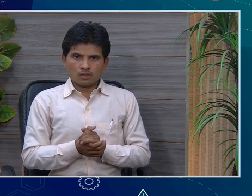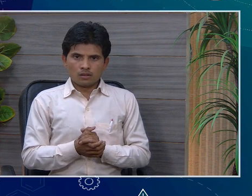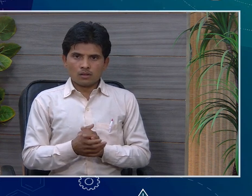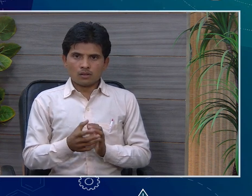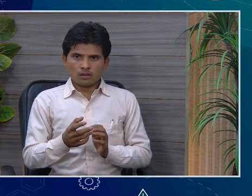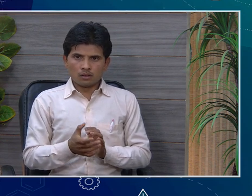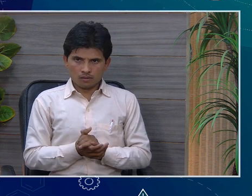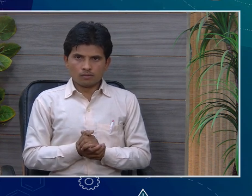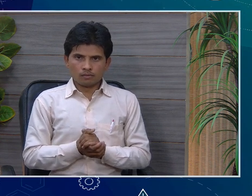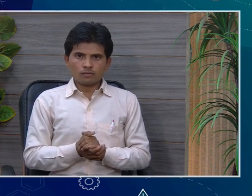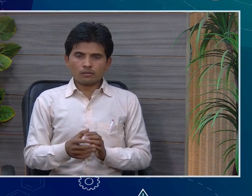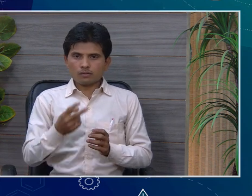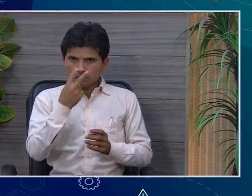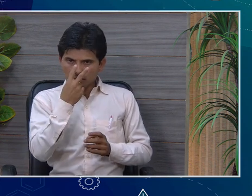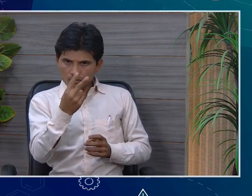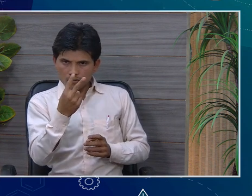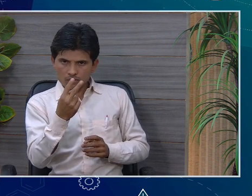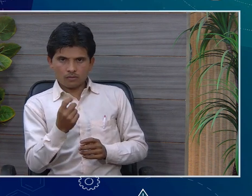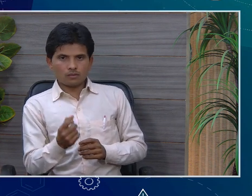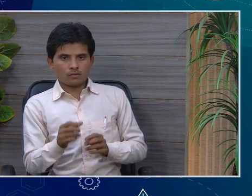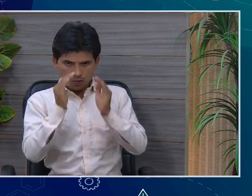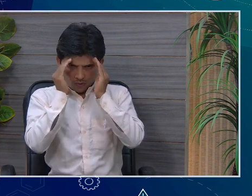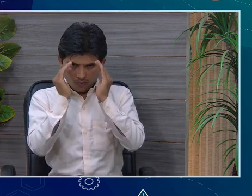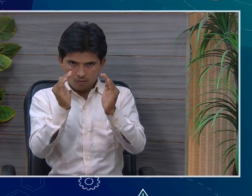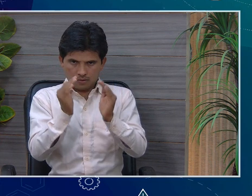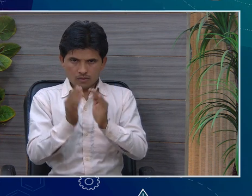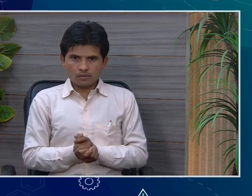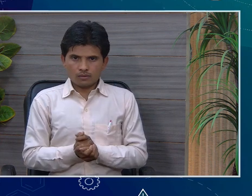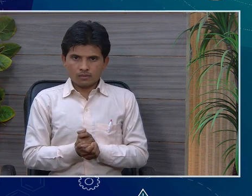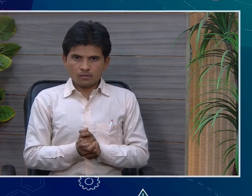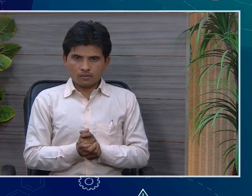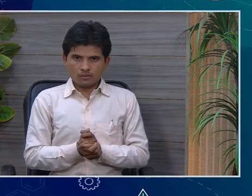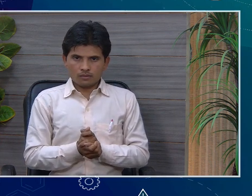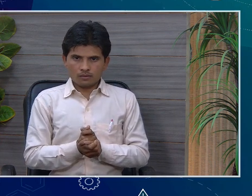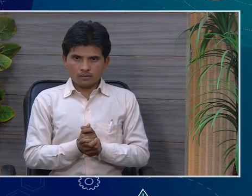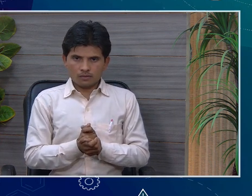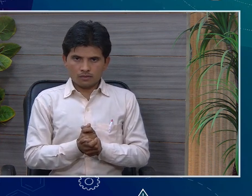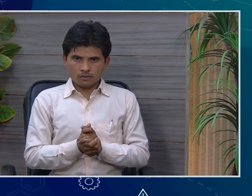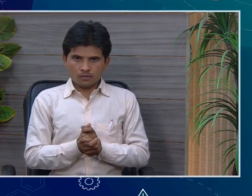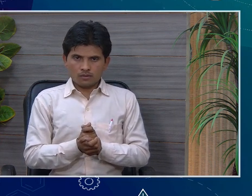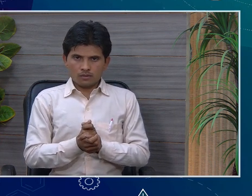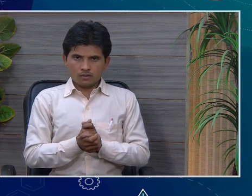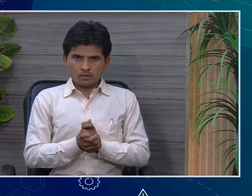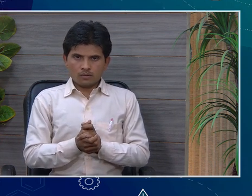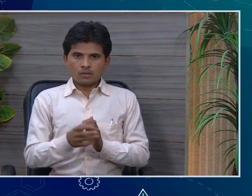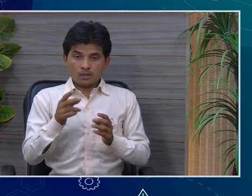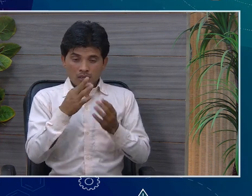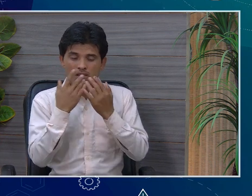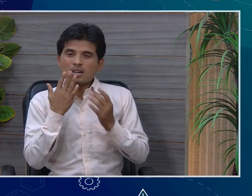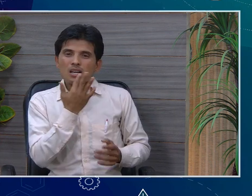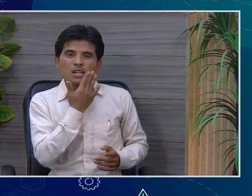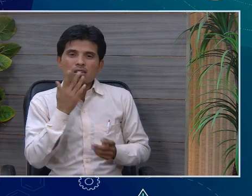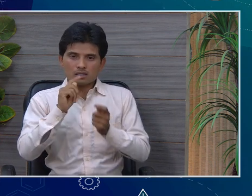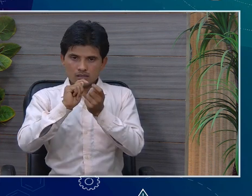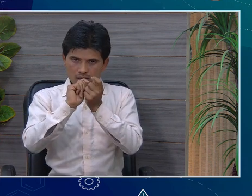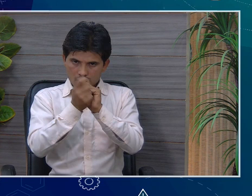एक्सपेरिमेंट करें तो देख कर हम ज्यादा पीस कट करते हैं कि अगर हम रिग्रेशन देख रहे तो कलर के चेंज की